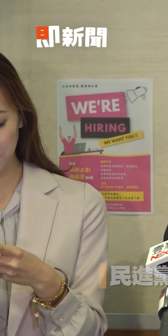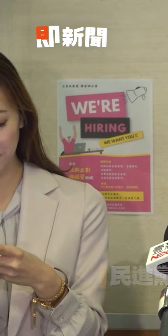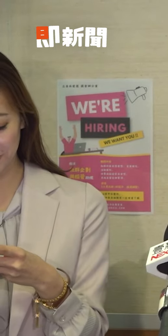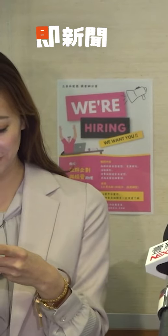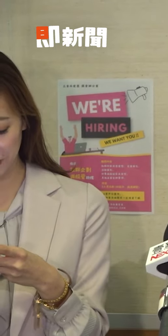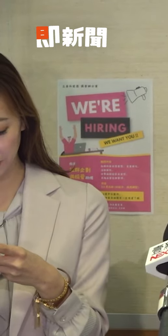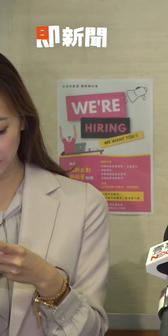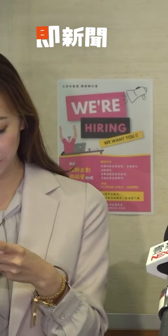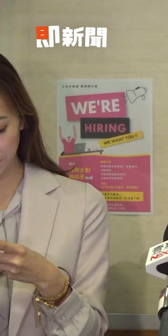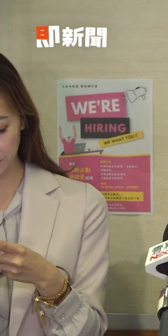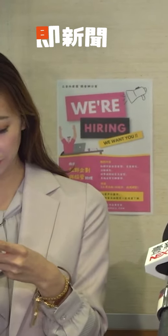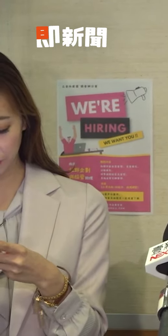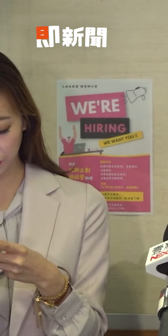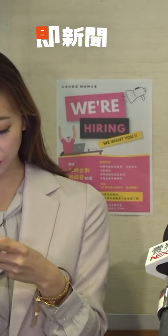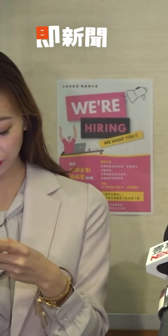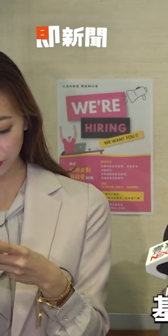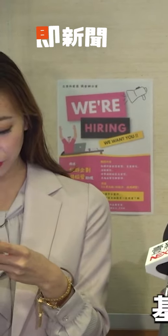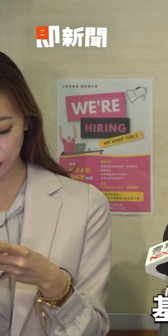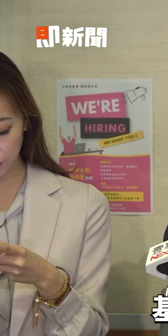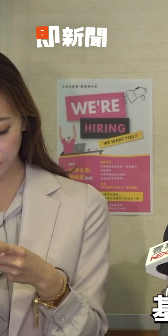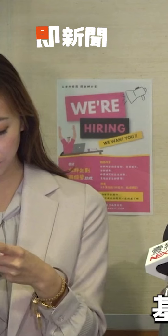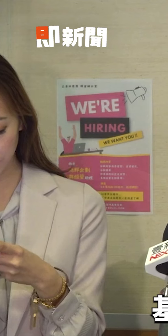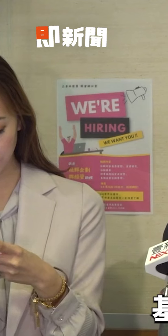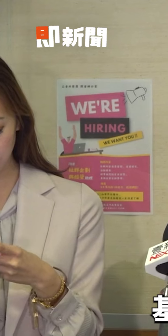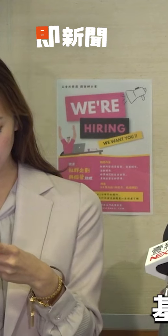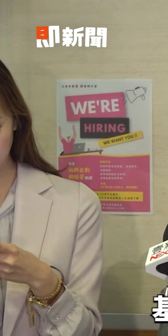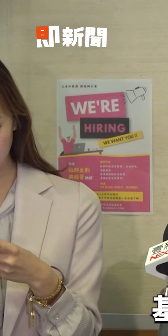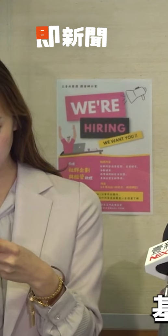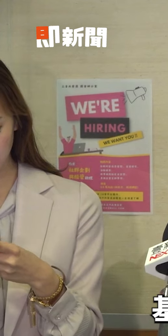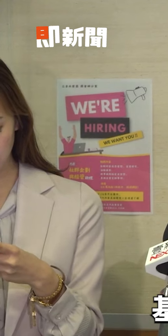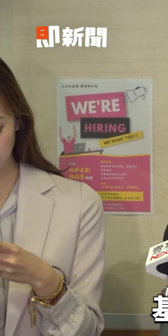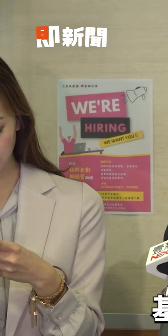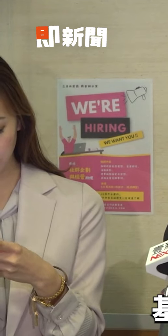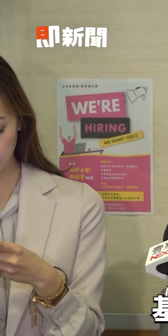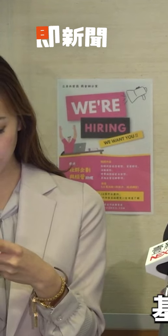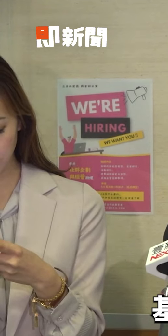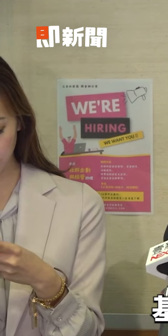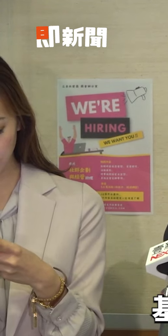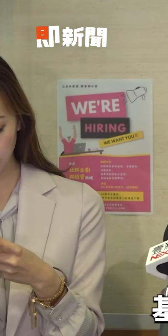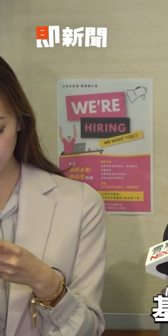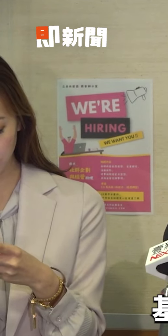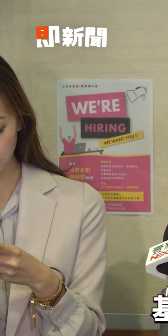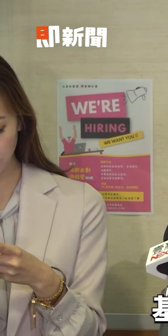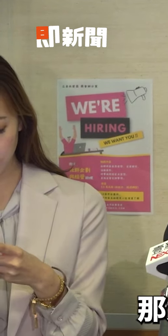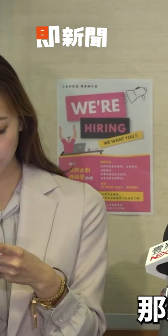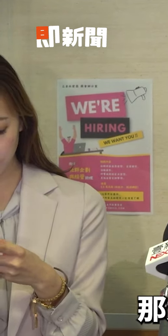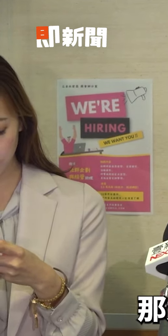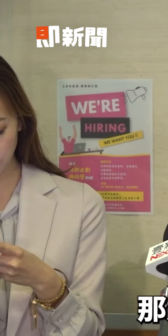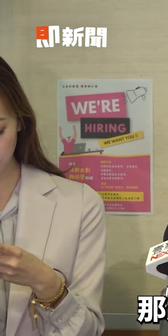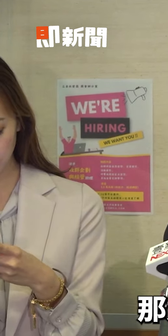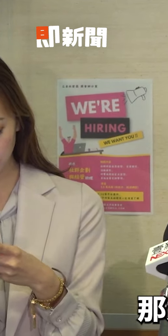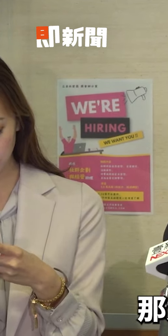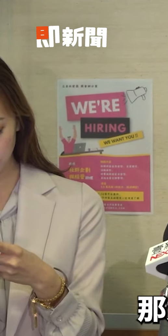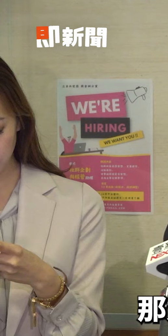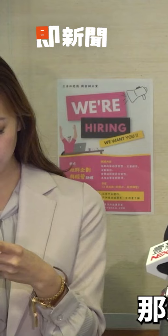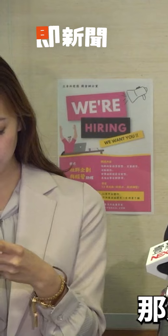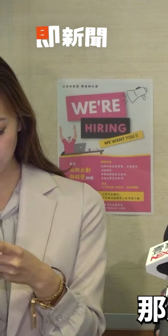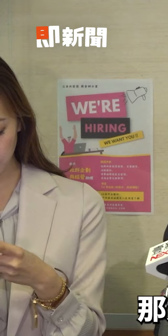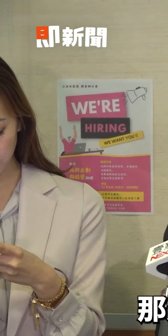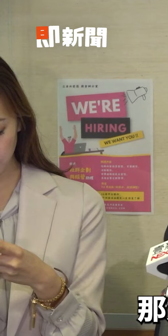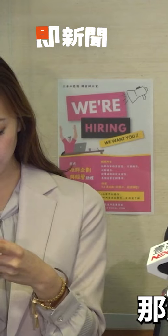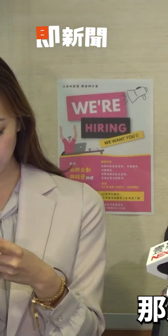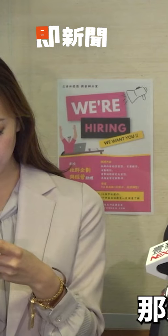哦，所以我对他是基本上都对他是很尊敬的。那尤其